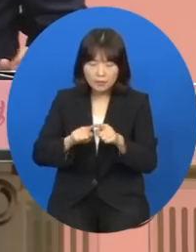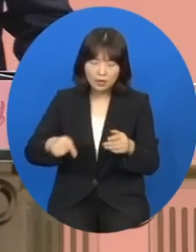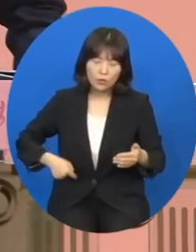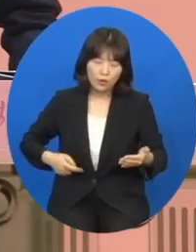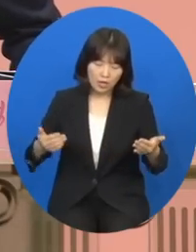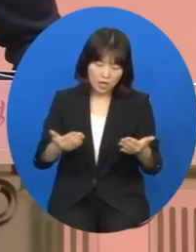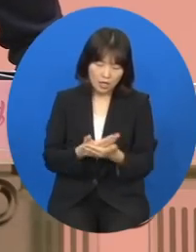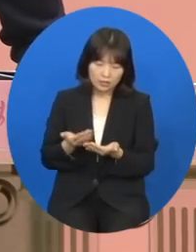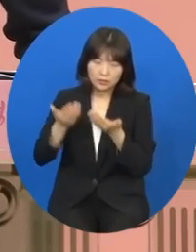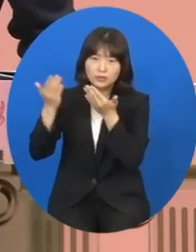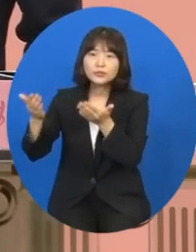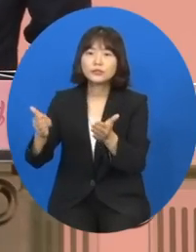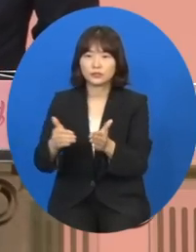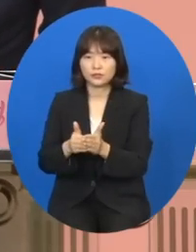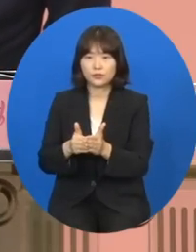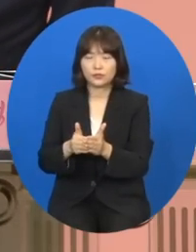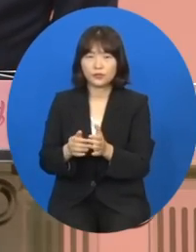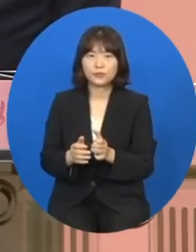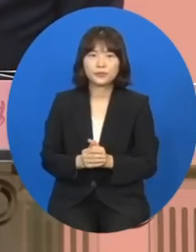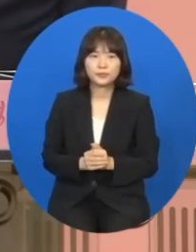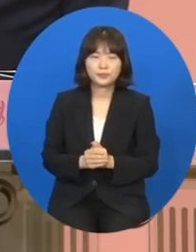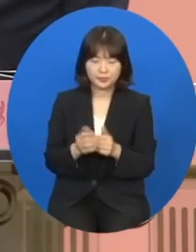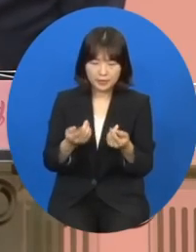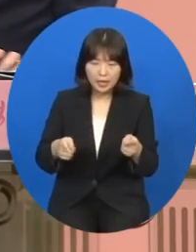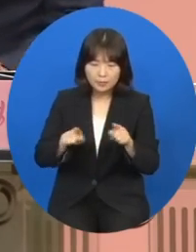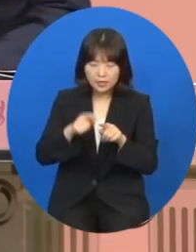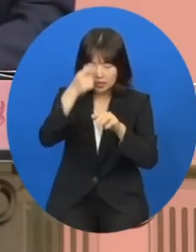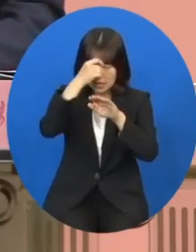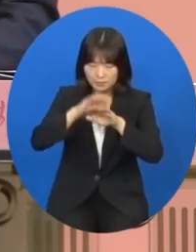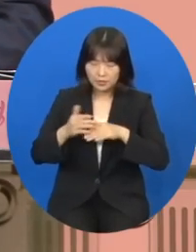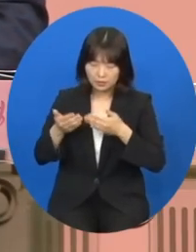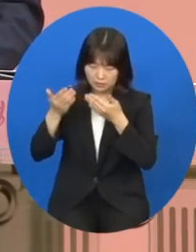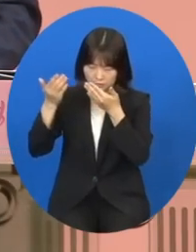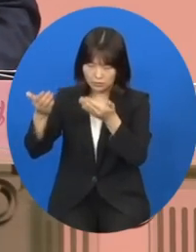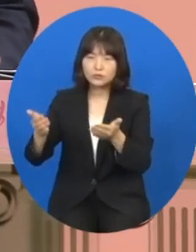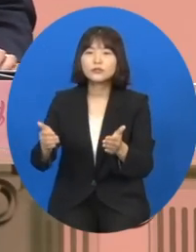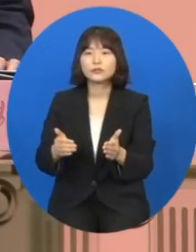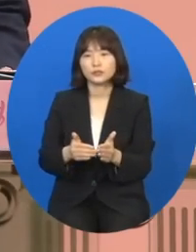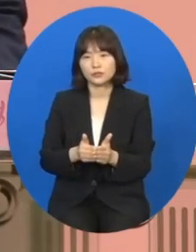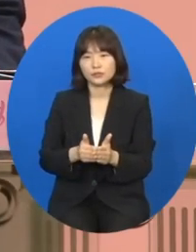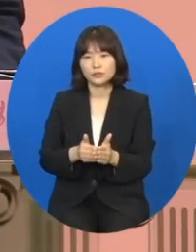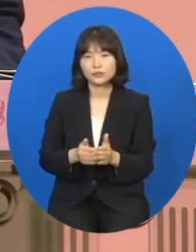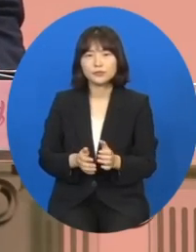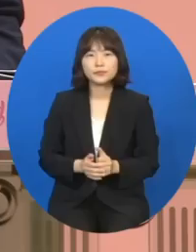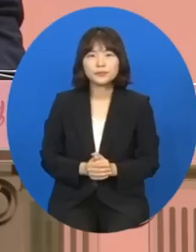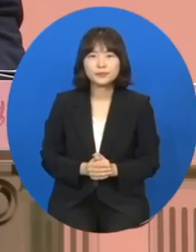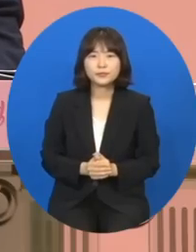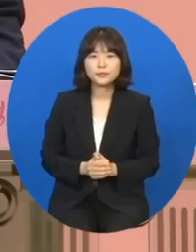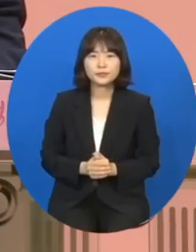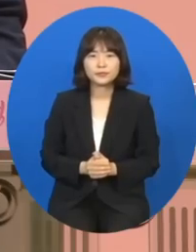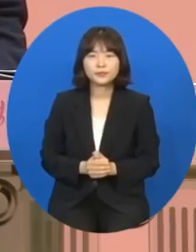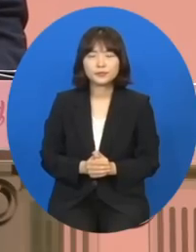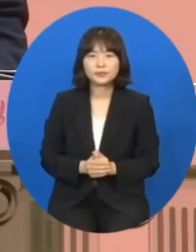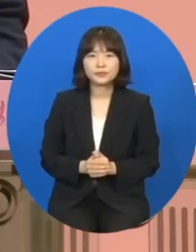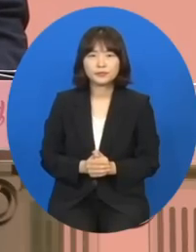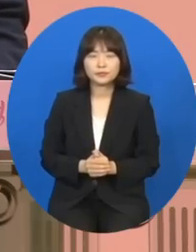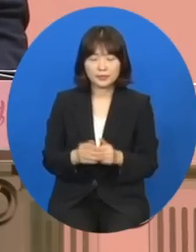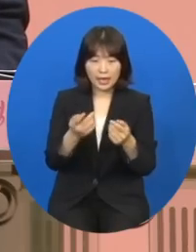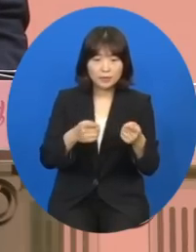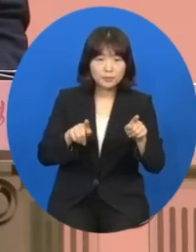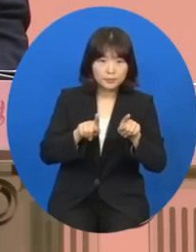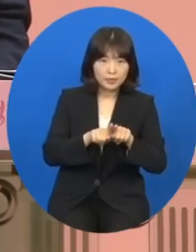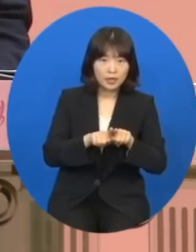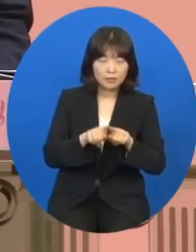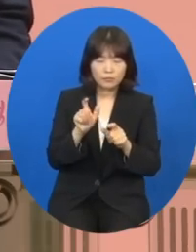씁니다 멤버쉽 즉 약을 함께 예배 했읍니다 즉 야 될 유스 벨을 함께